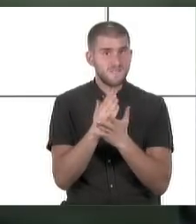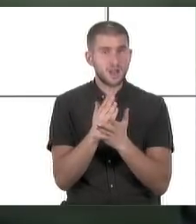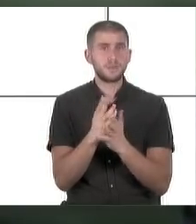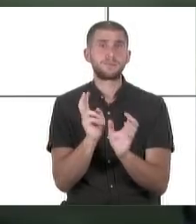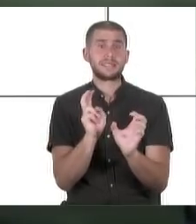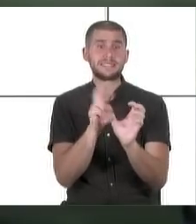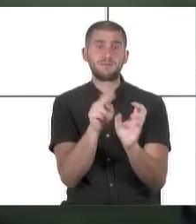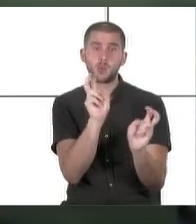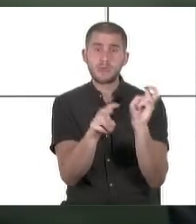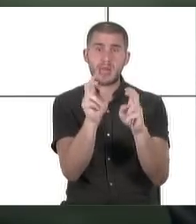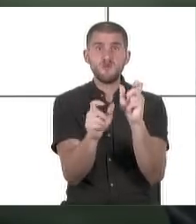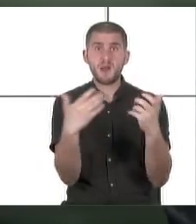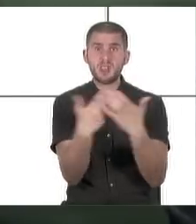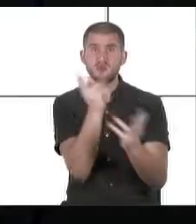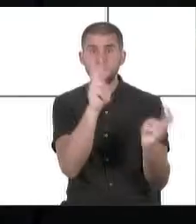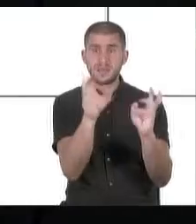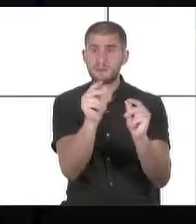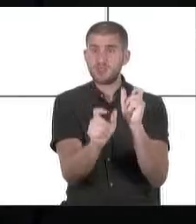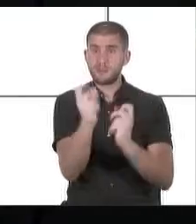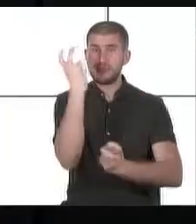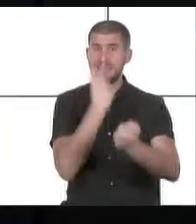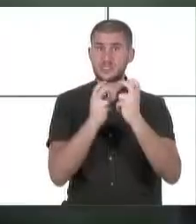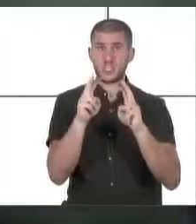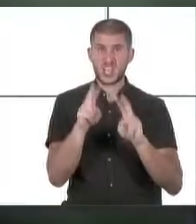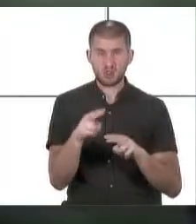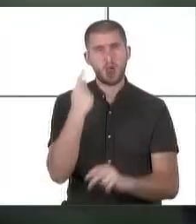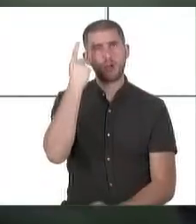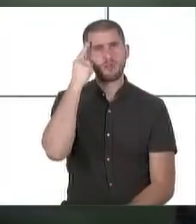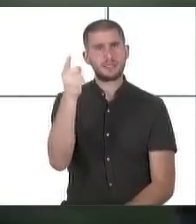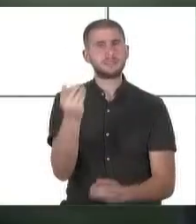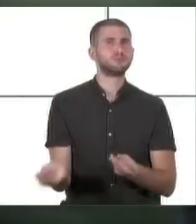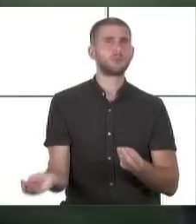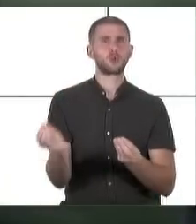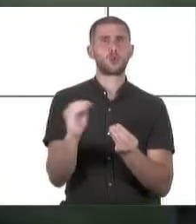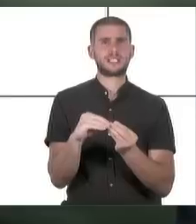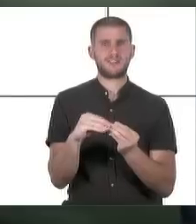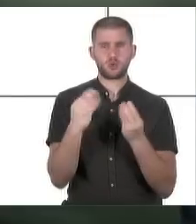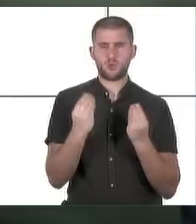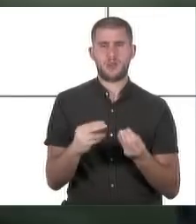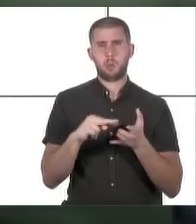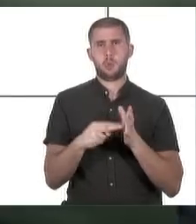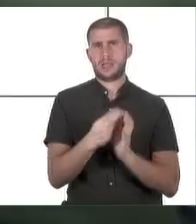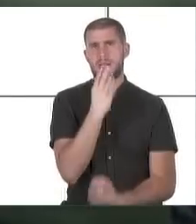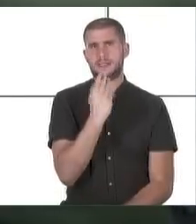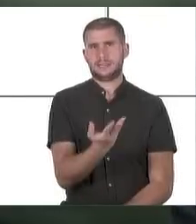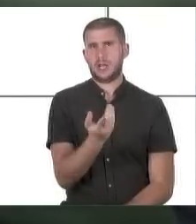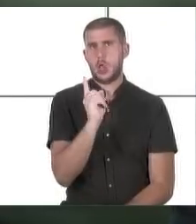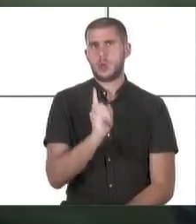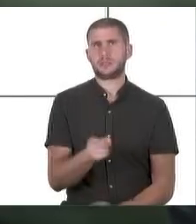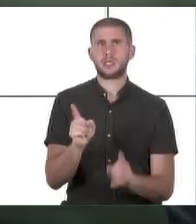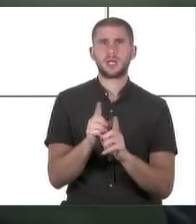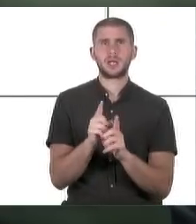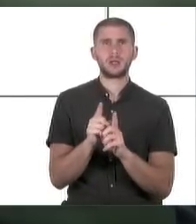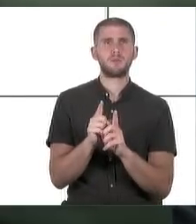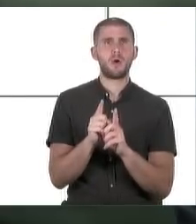הצטרפות של אנשים חדשים, יחד עם אנשים מנוסים. חשבתי שזה תוספת לפוליטיקה הישראלית. היא לא צריכה להסתדר בסדר